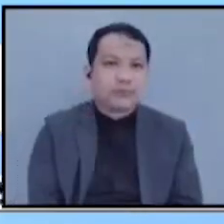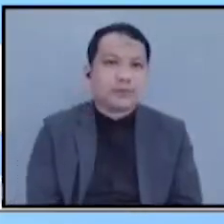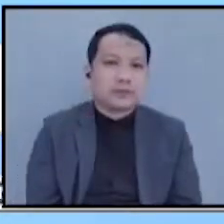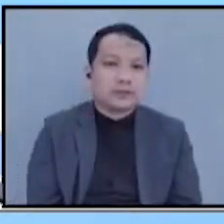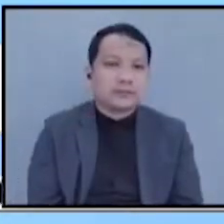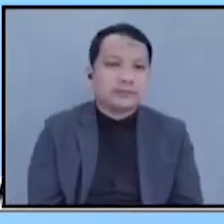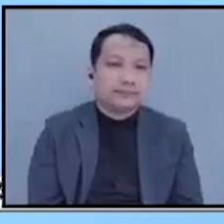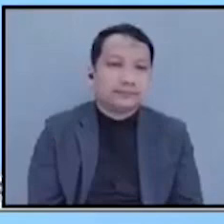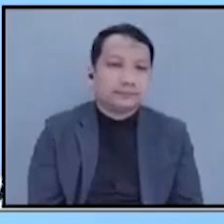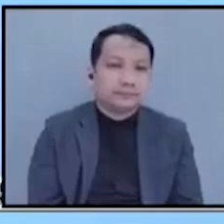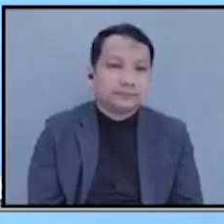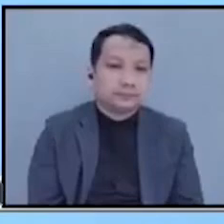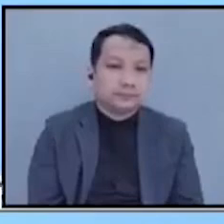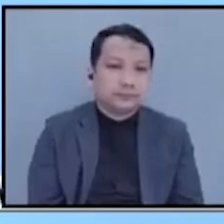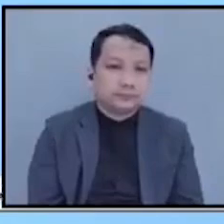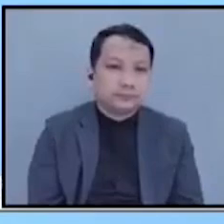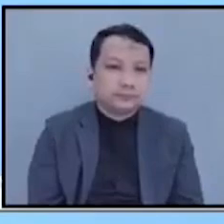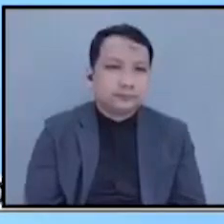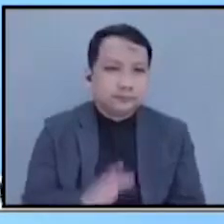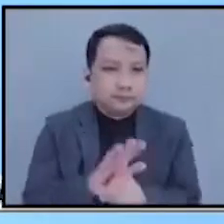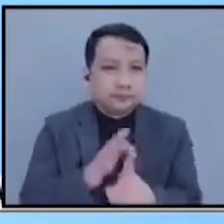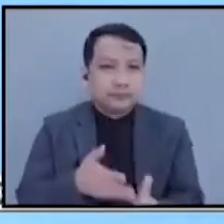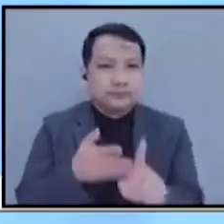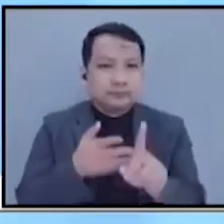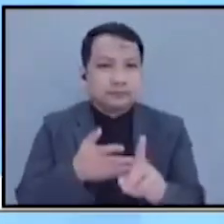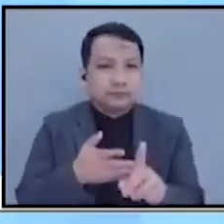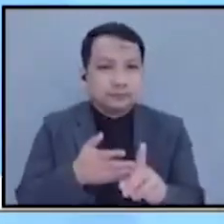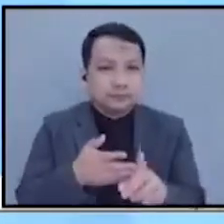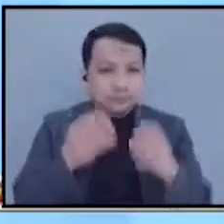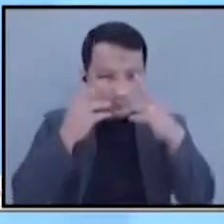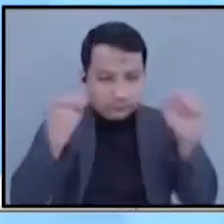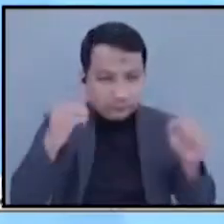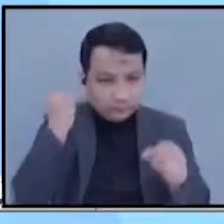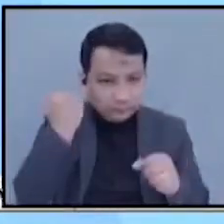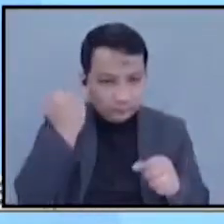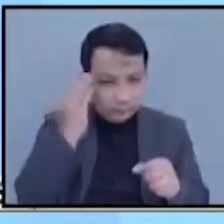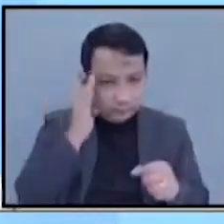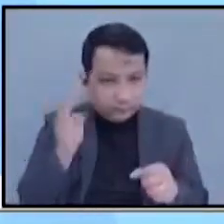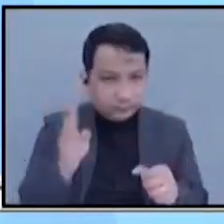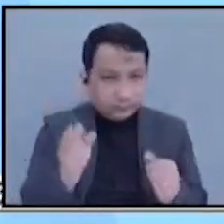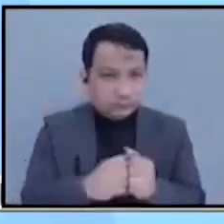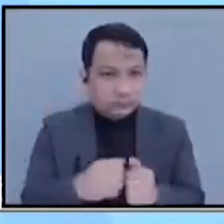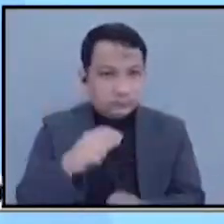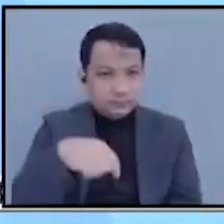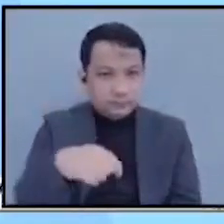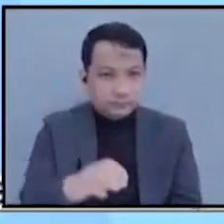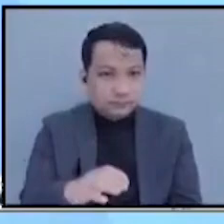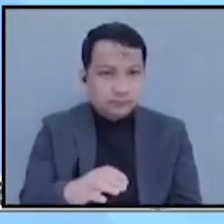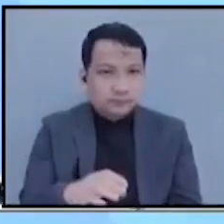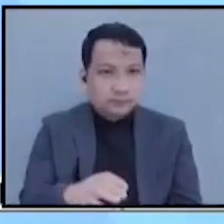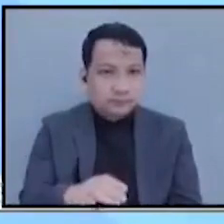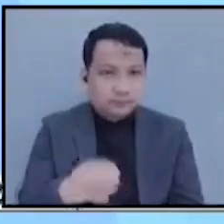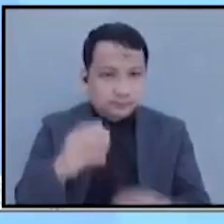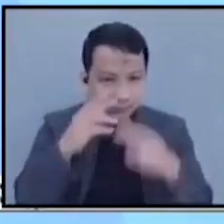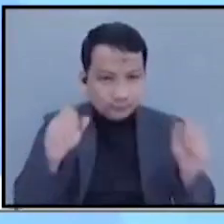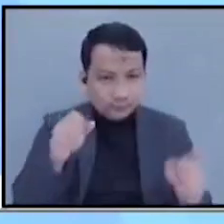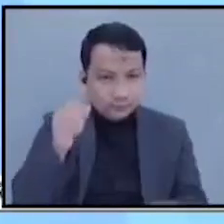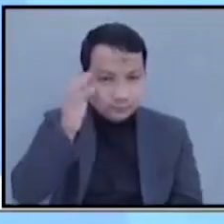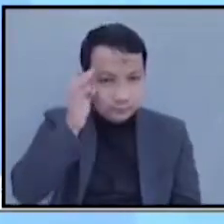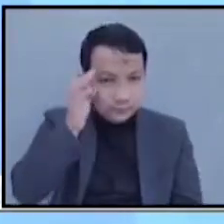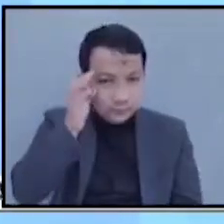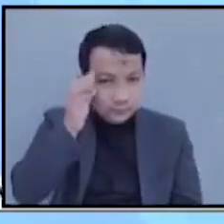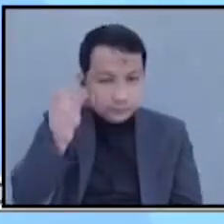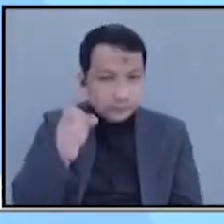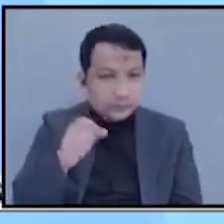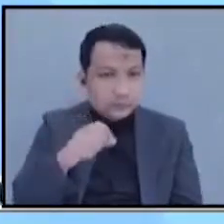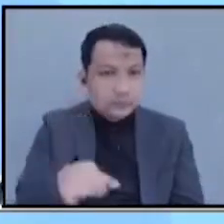ilang kilalang personalidad tulad ni Mayor Joy Belmonte ng Quezon City, Mayor Frances Zamora ng San Juan City